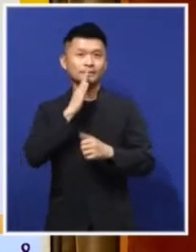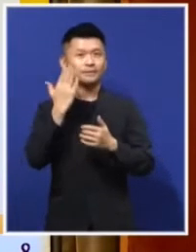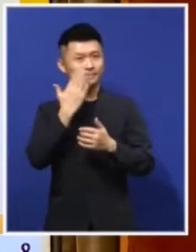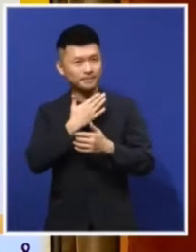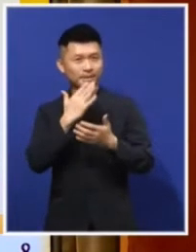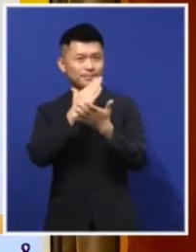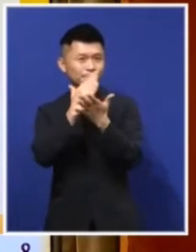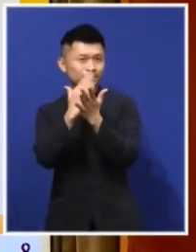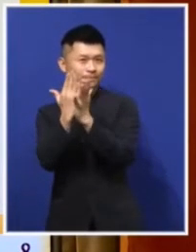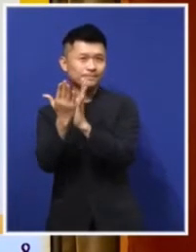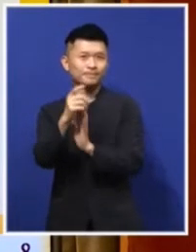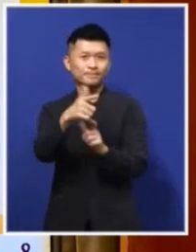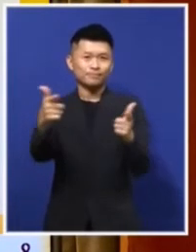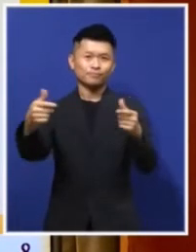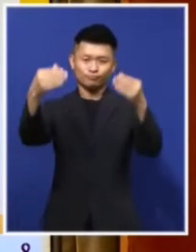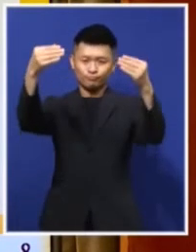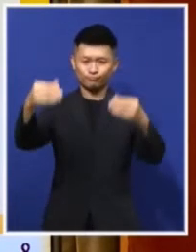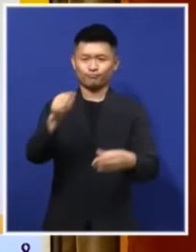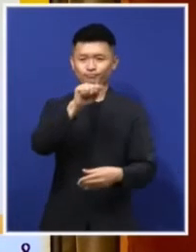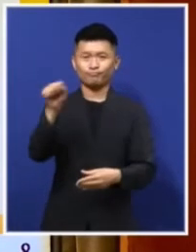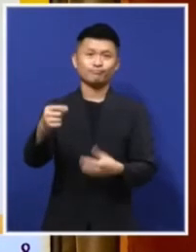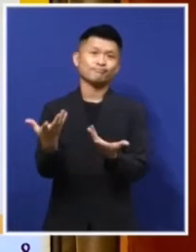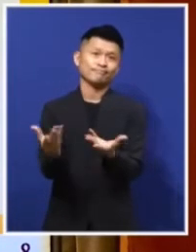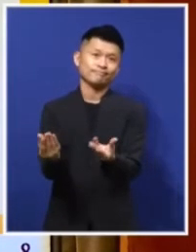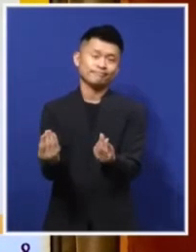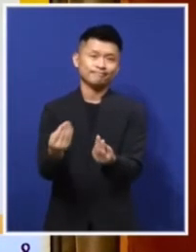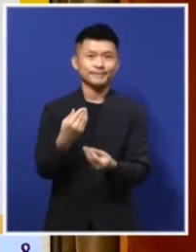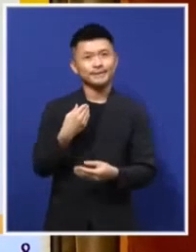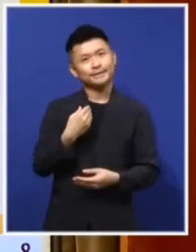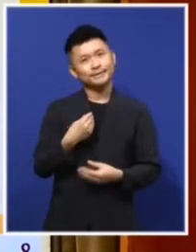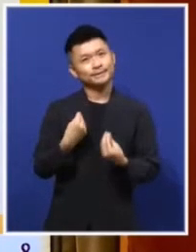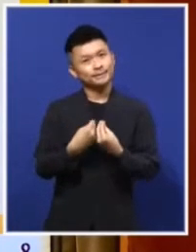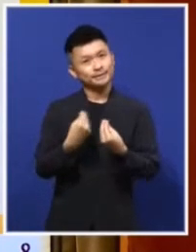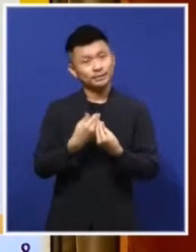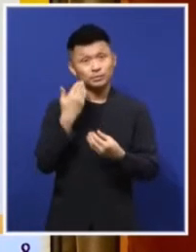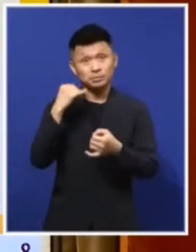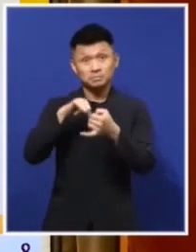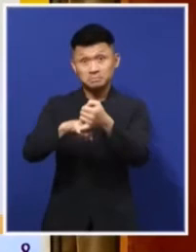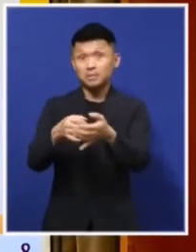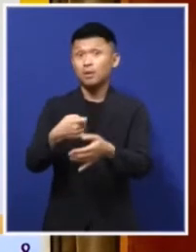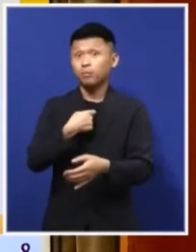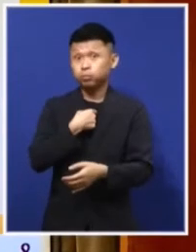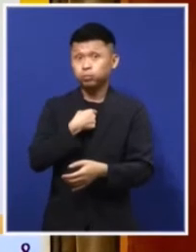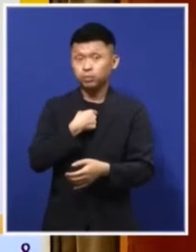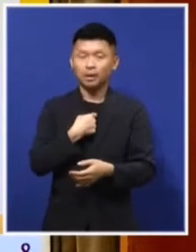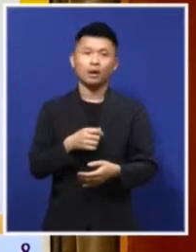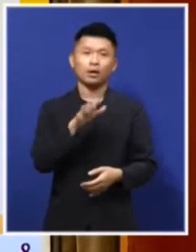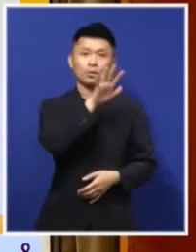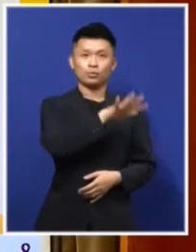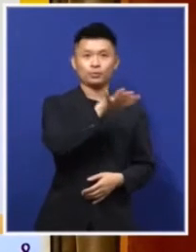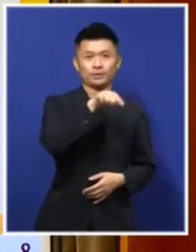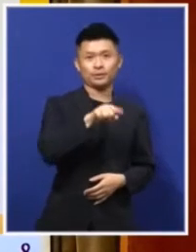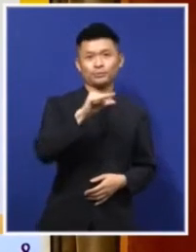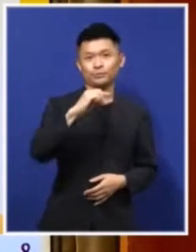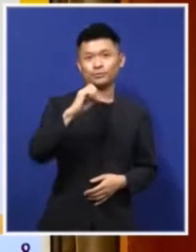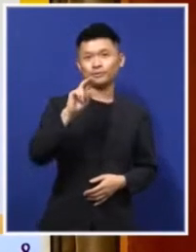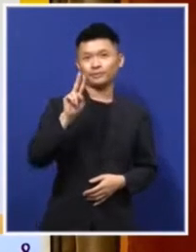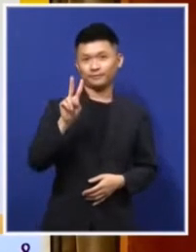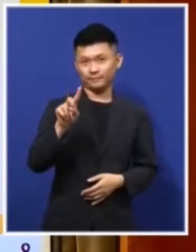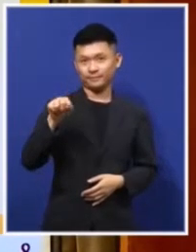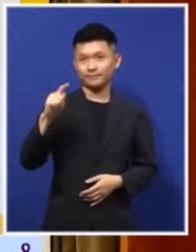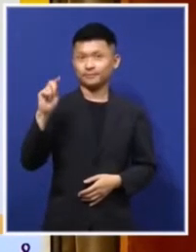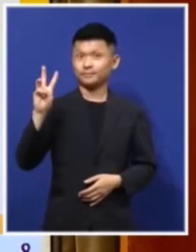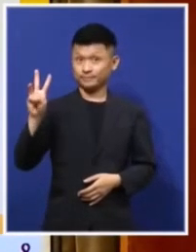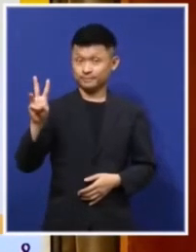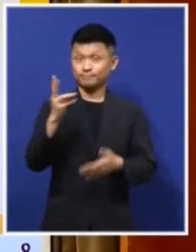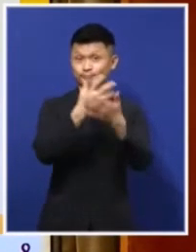这些因为没有 kiosk 的关系，所以如果你想要订到这些地方，那就要上我们5000.gov.tw 同样